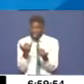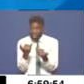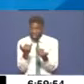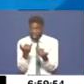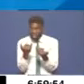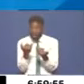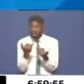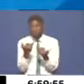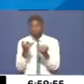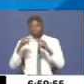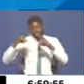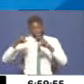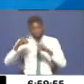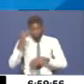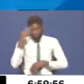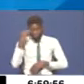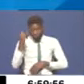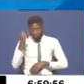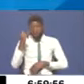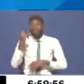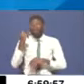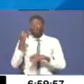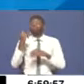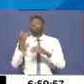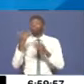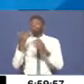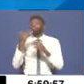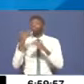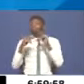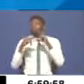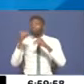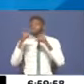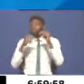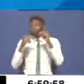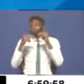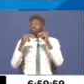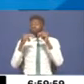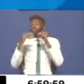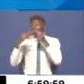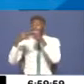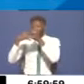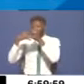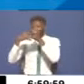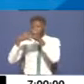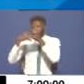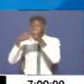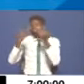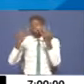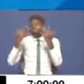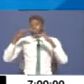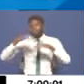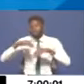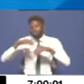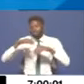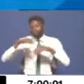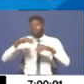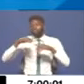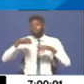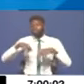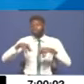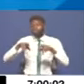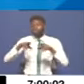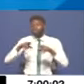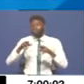siku ya Jumapili kwa jumba jingine la orofa tisa ambalo bado lilikuwa linajengwa mkabala na barabara kuu ya Pembeni kaskazini mwa jiji la